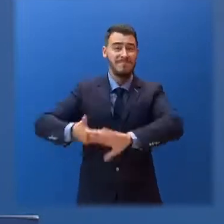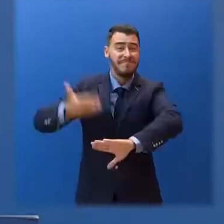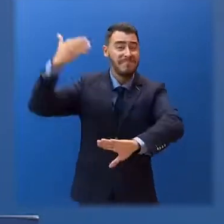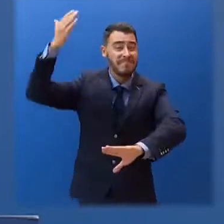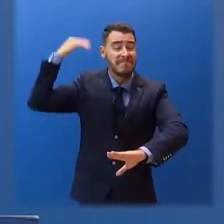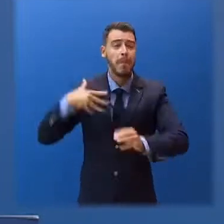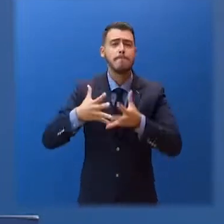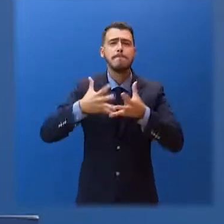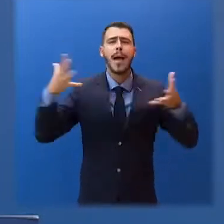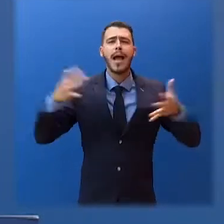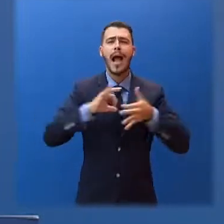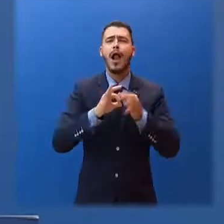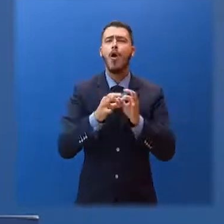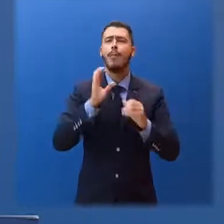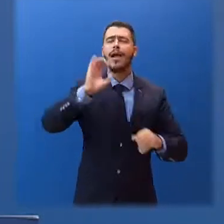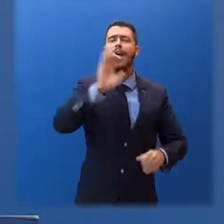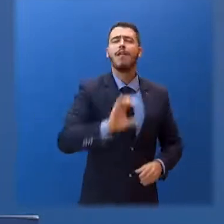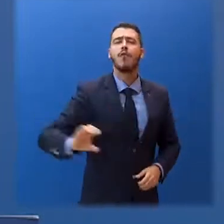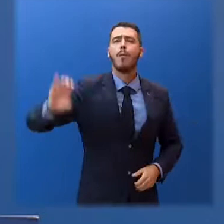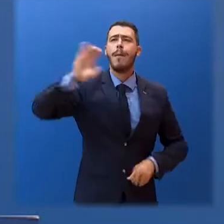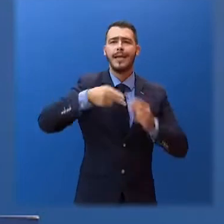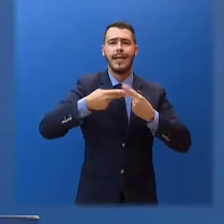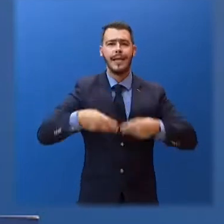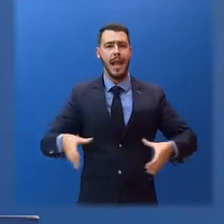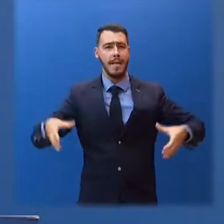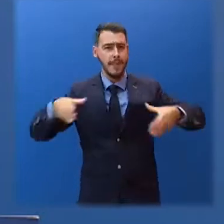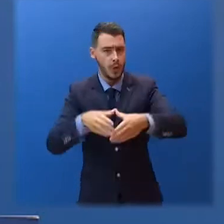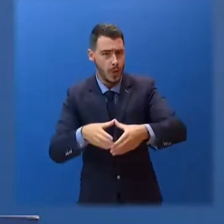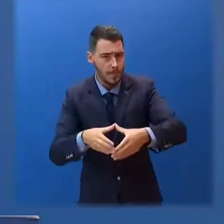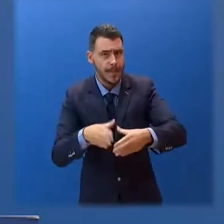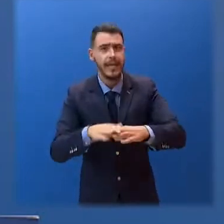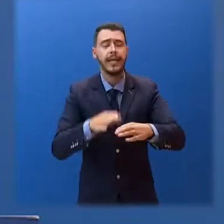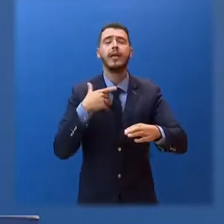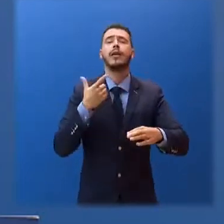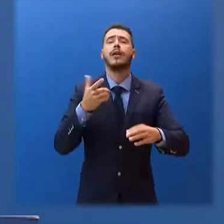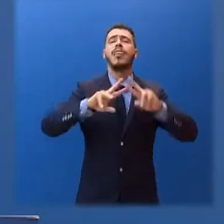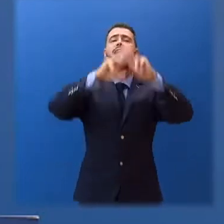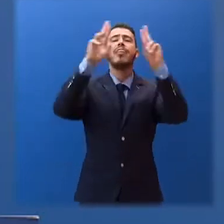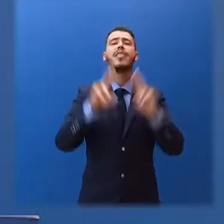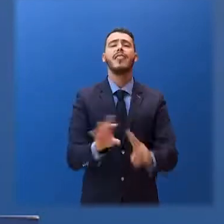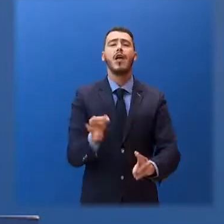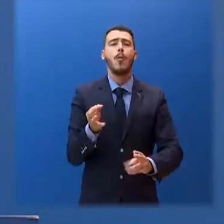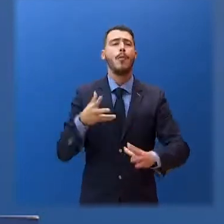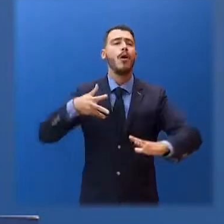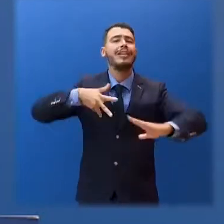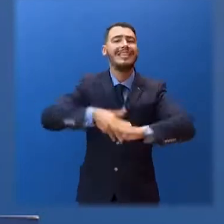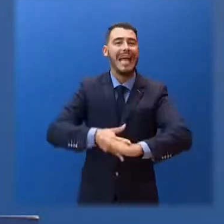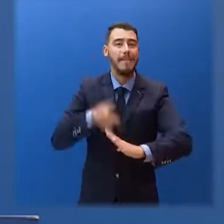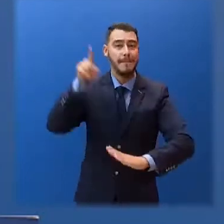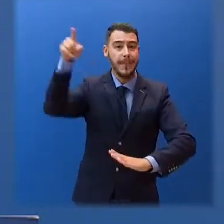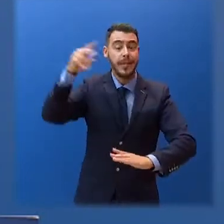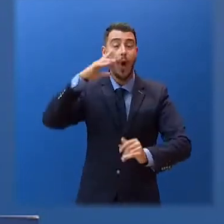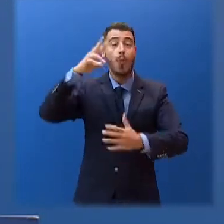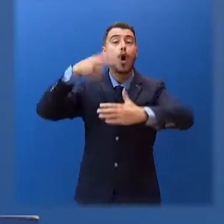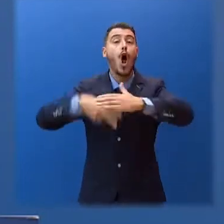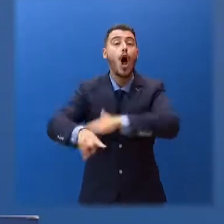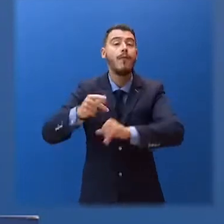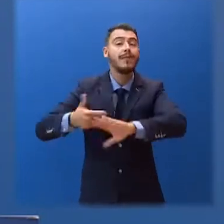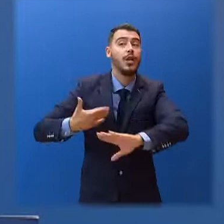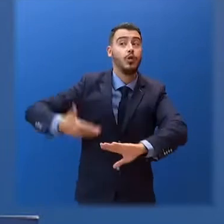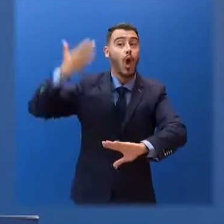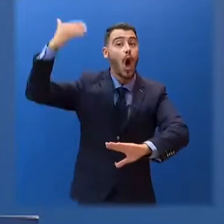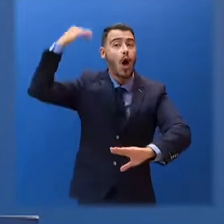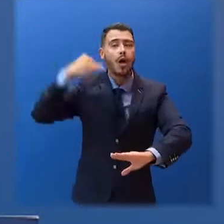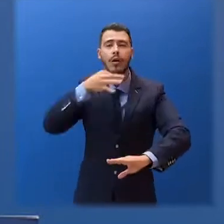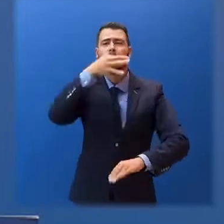μεγάλους οργανισμούς, την Ευρωπαϊκή Επιτροπή, το Διεθνές Μεσογειακό Ταμείο, τον ΟΣΑ, σύμφωνα με τις οποίες η Ελλάδα θα κατέγραφε τη μεγαλύτερη ύφεση